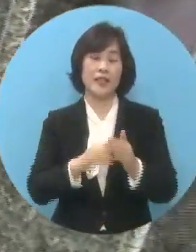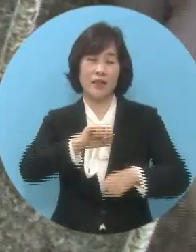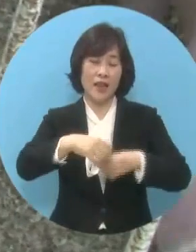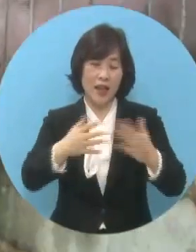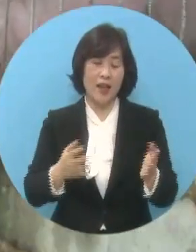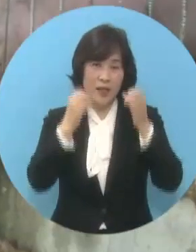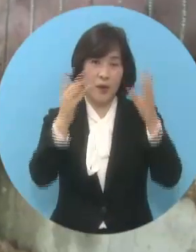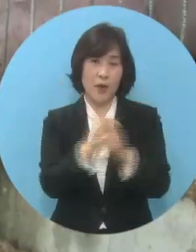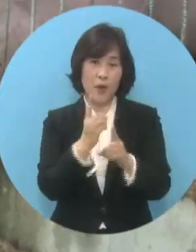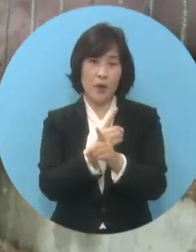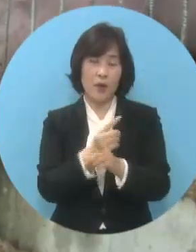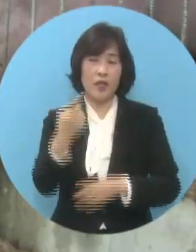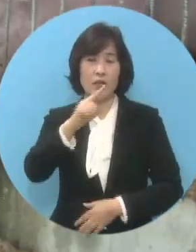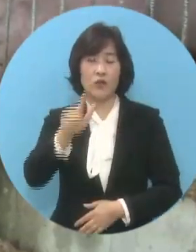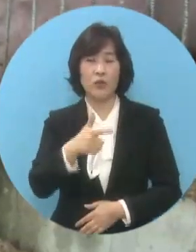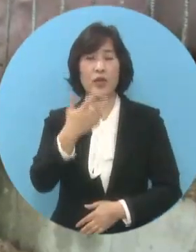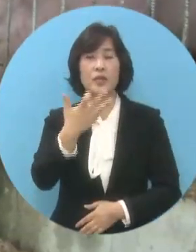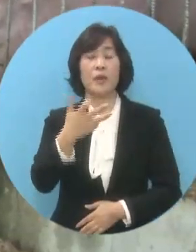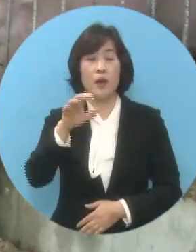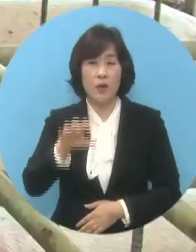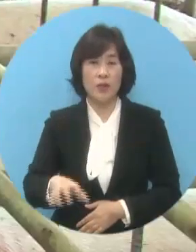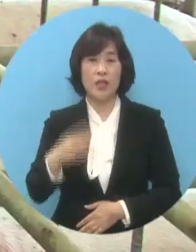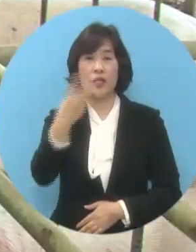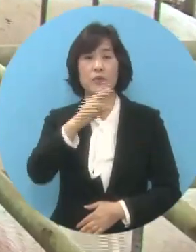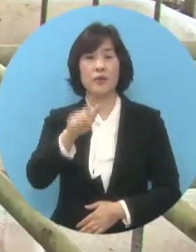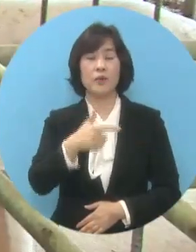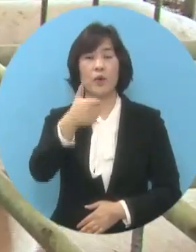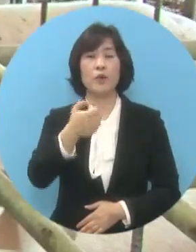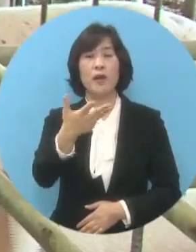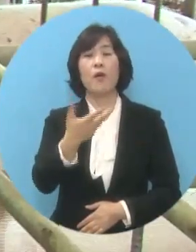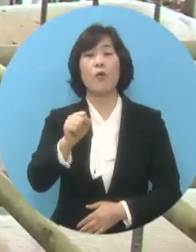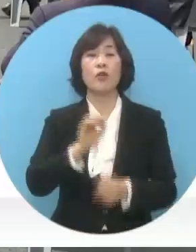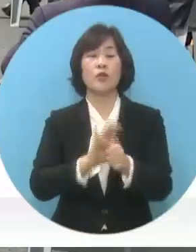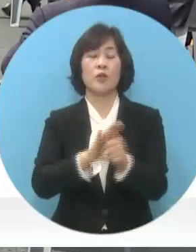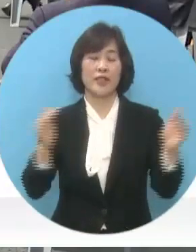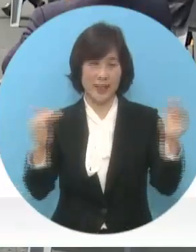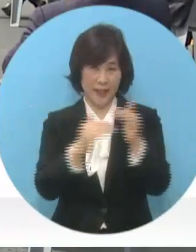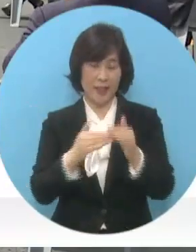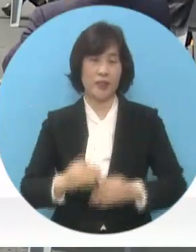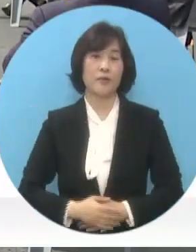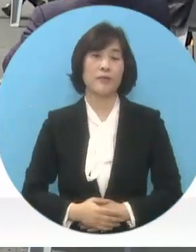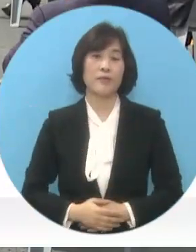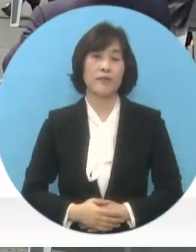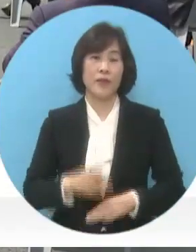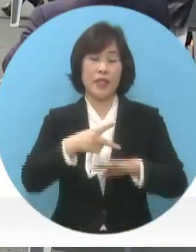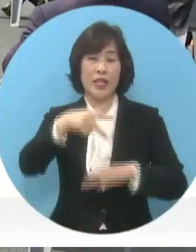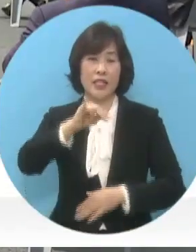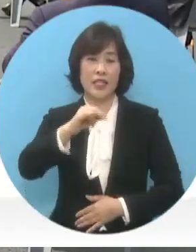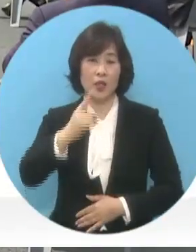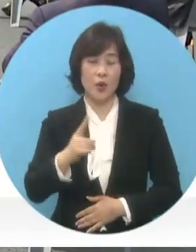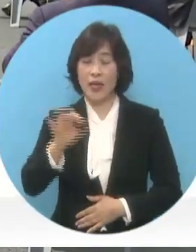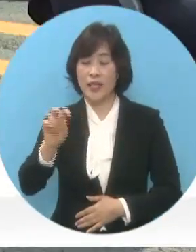사업으로 1,618호에 3,658억 원을 지원했습니다. 신안 지도읍과 임자도를